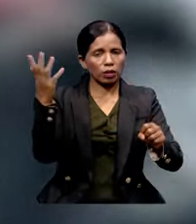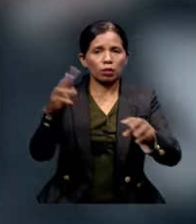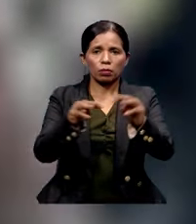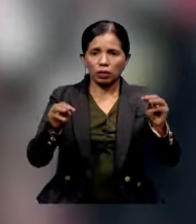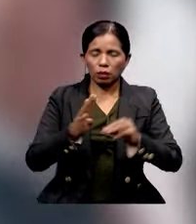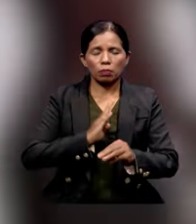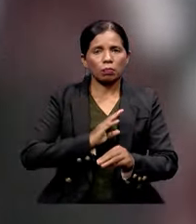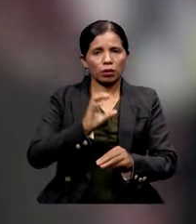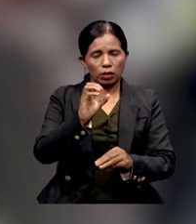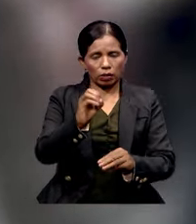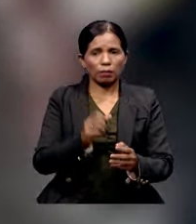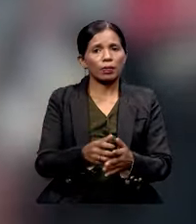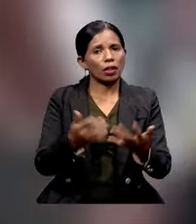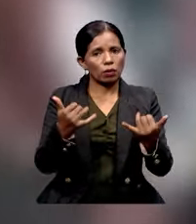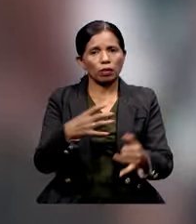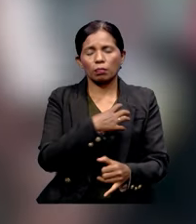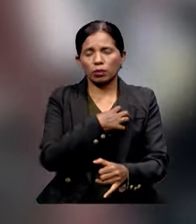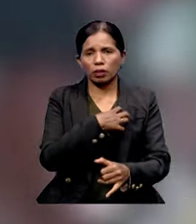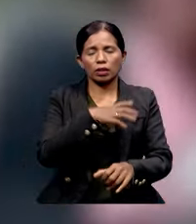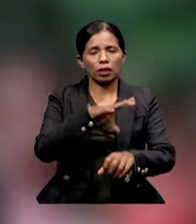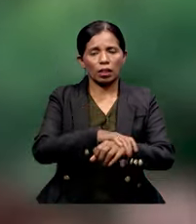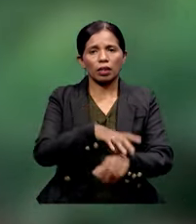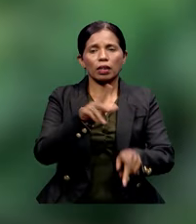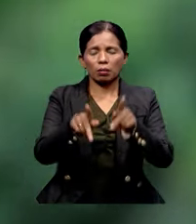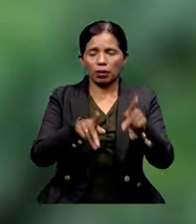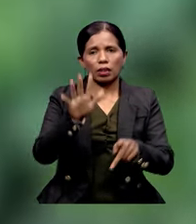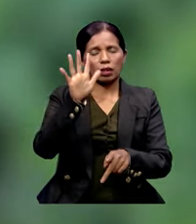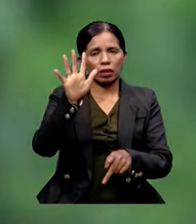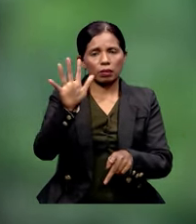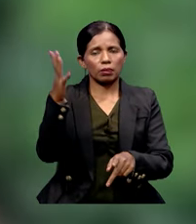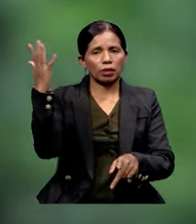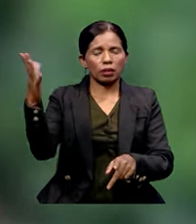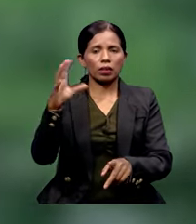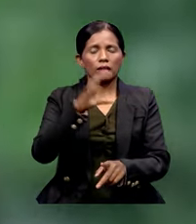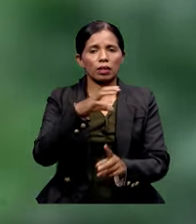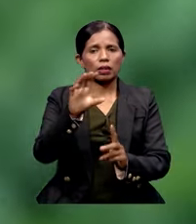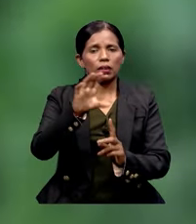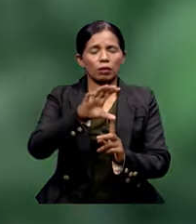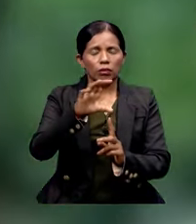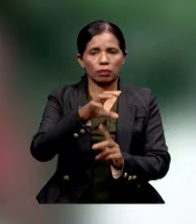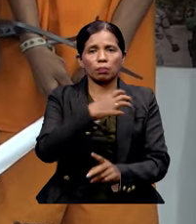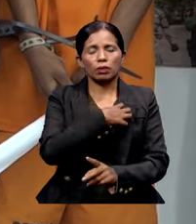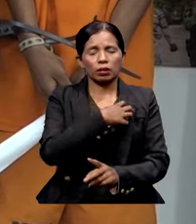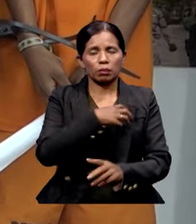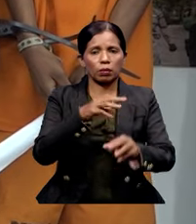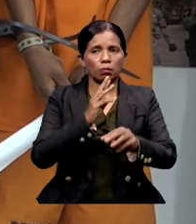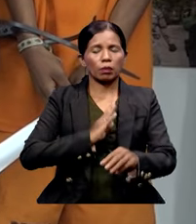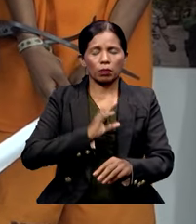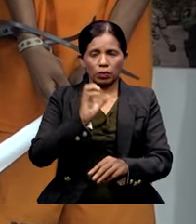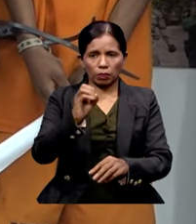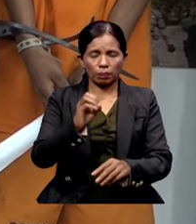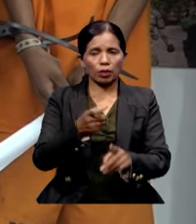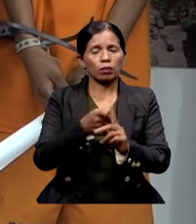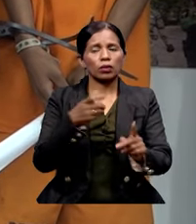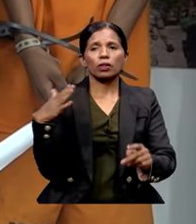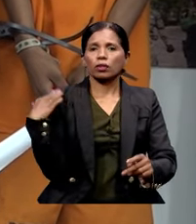Bobonaru. Dadang ne pentel detenghela autor neng lima iha komando pentel Munisipi Bobonaru. Kunsi joven nain lima